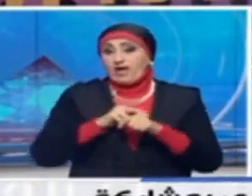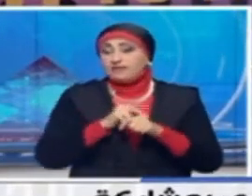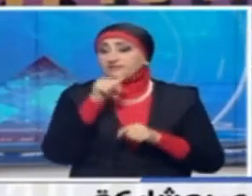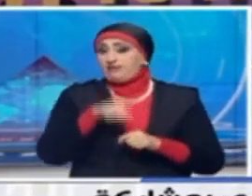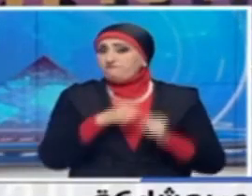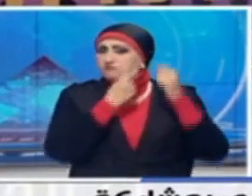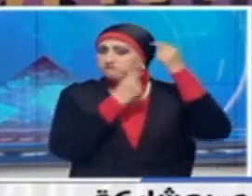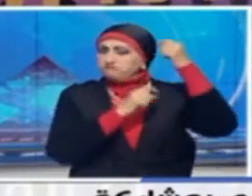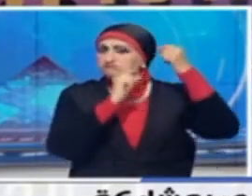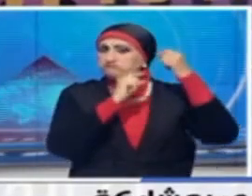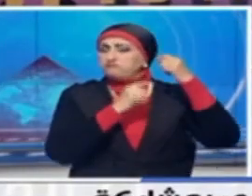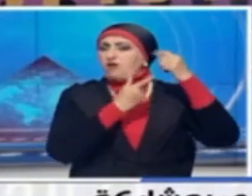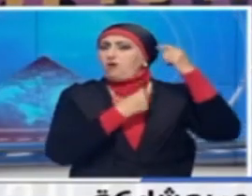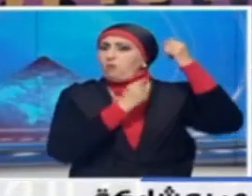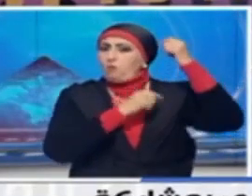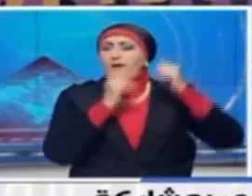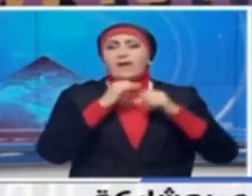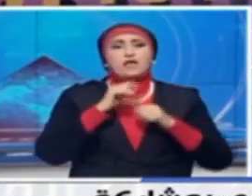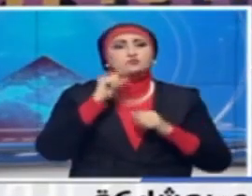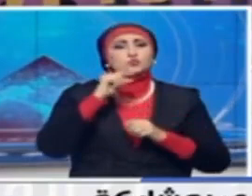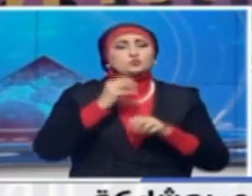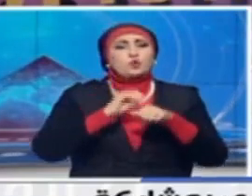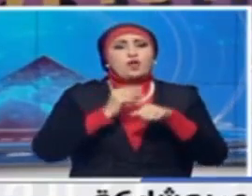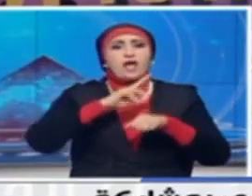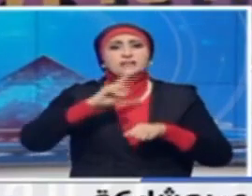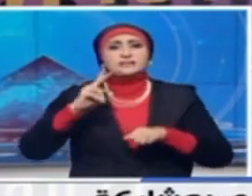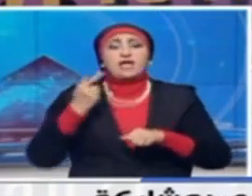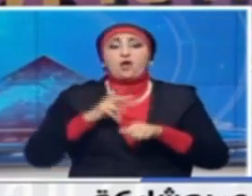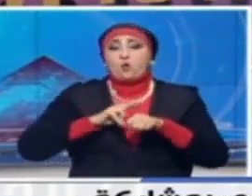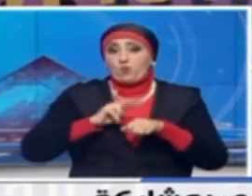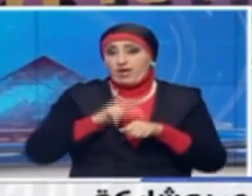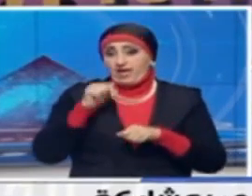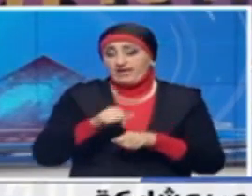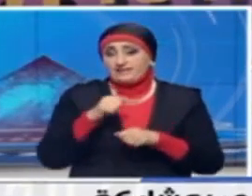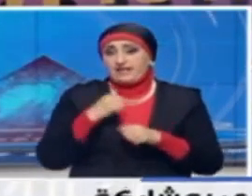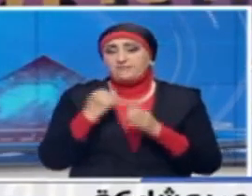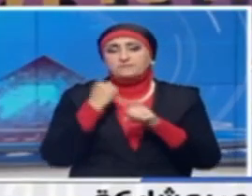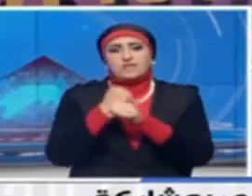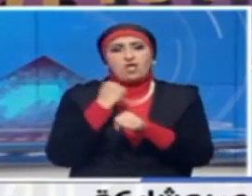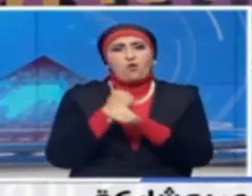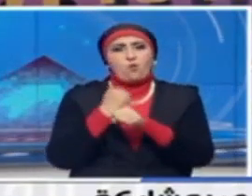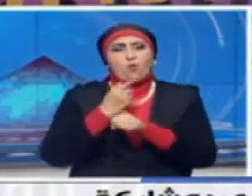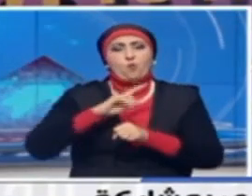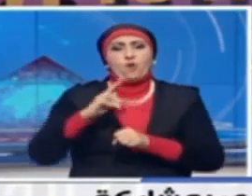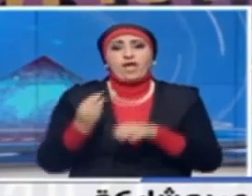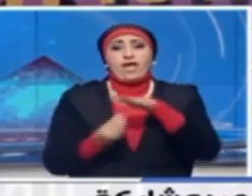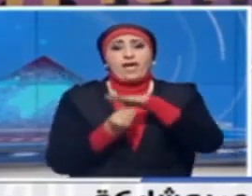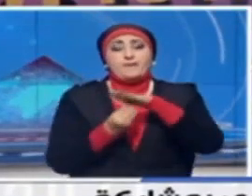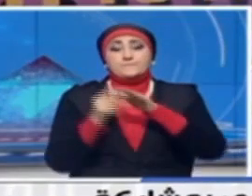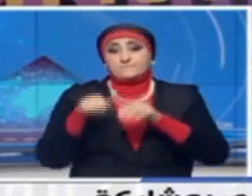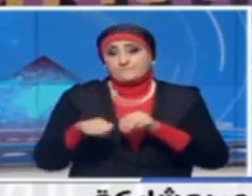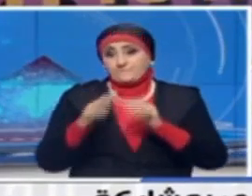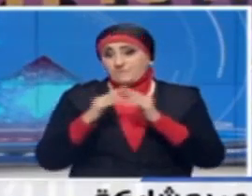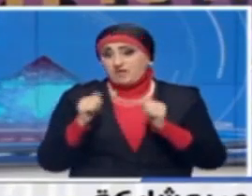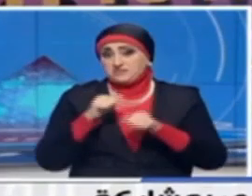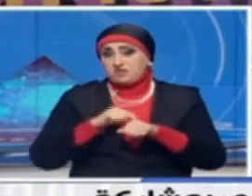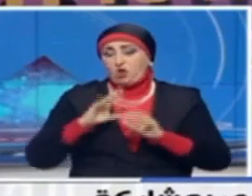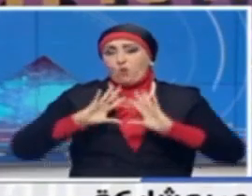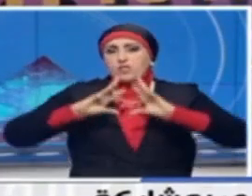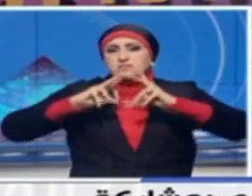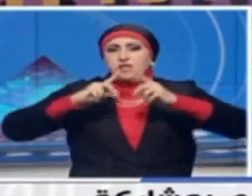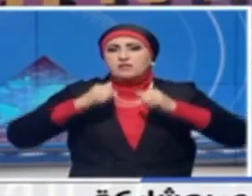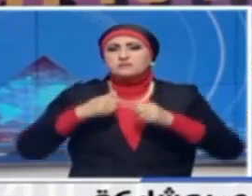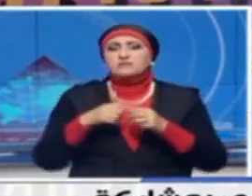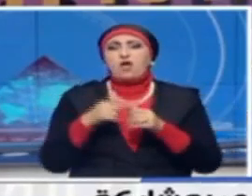تعزيز ريادة الأعمال ومستقبل التوظيف، إلى جانب جاهزية الجامعات المصرية في مواكبة التطور